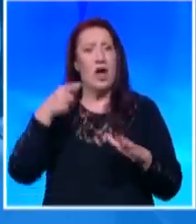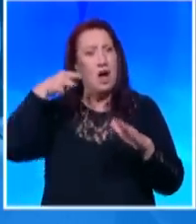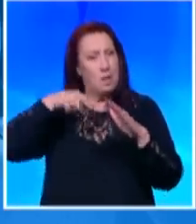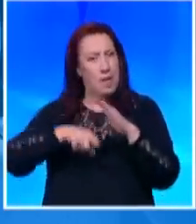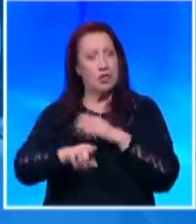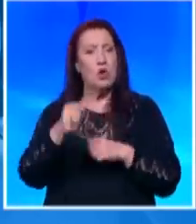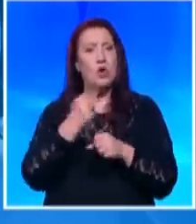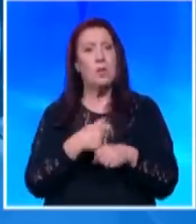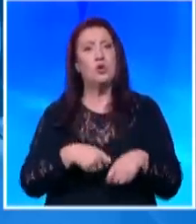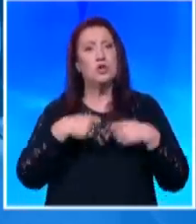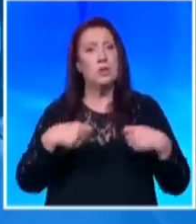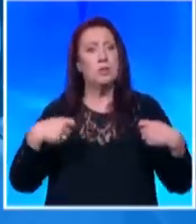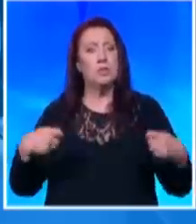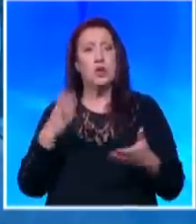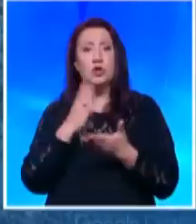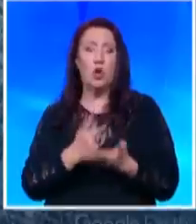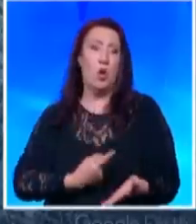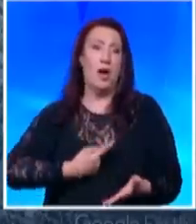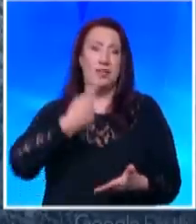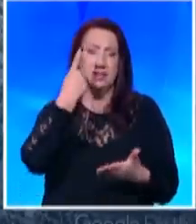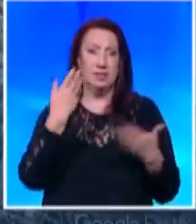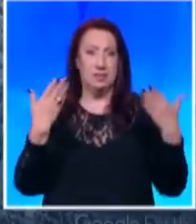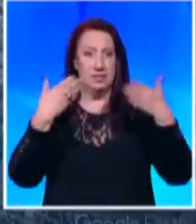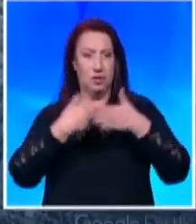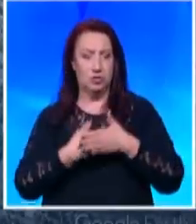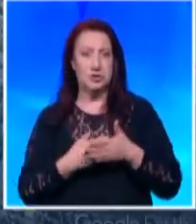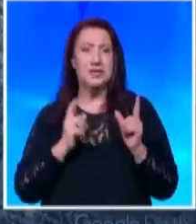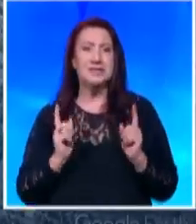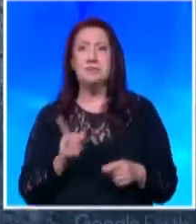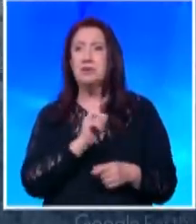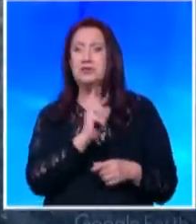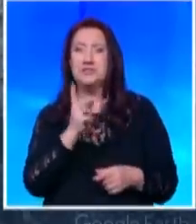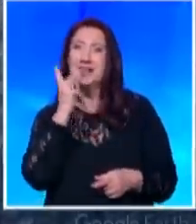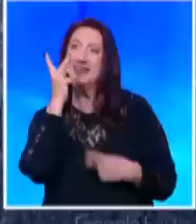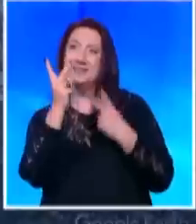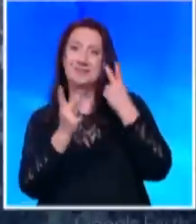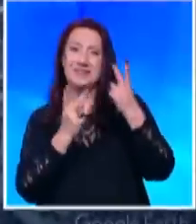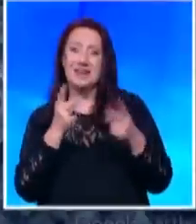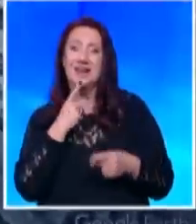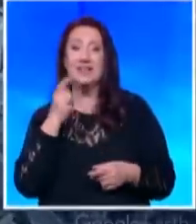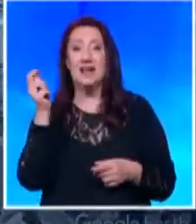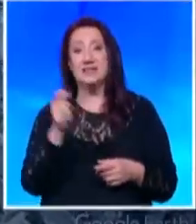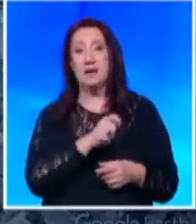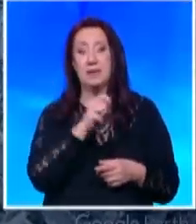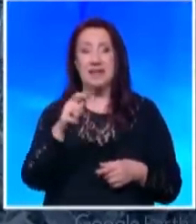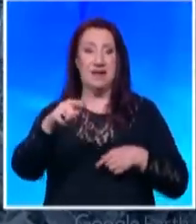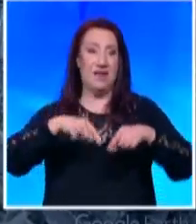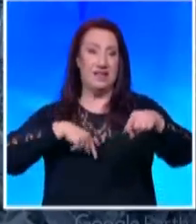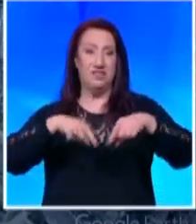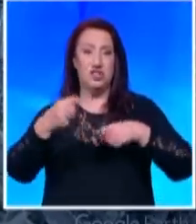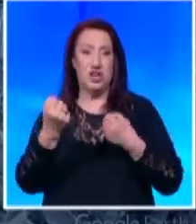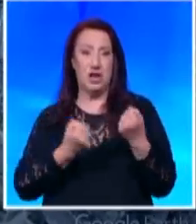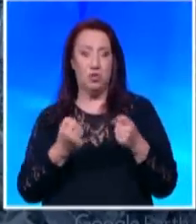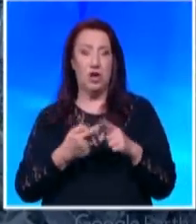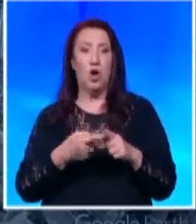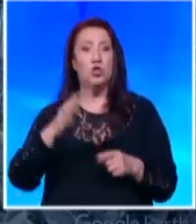с удължено време до 1 часа през нощта. А за да може всеки да се наслади на инсталациите, се забранява движението на автомобили